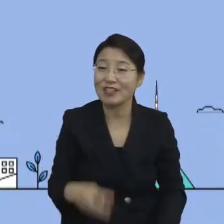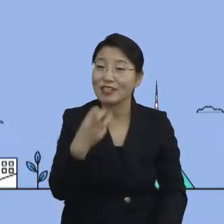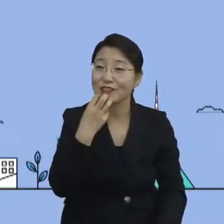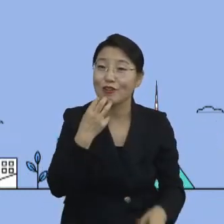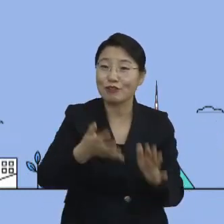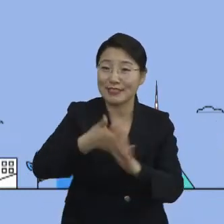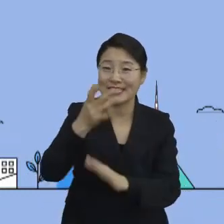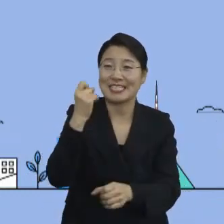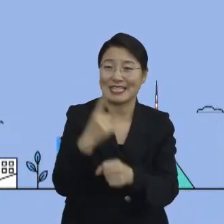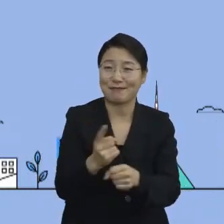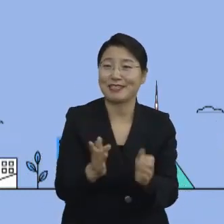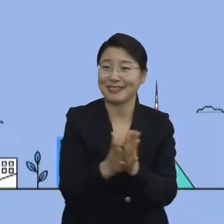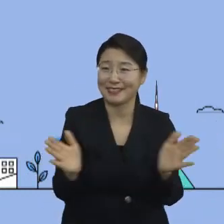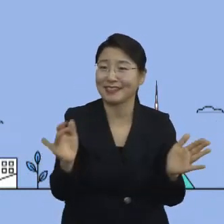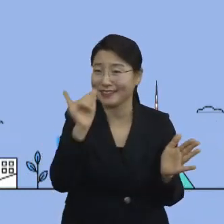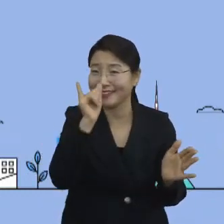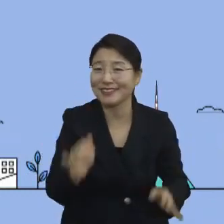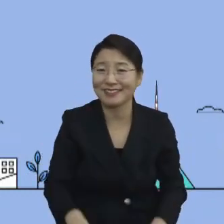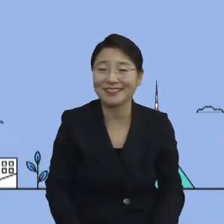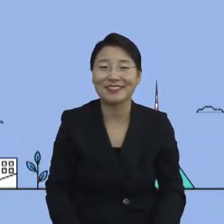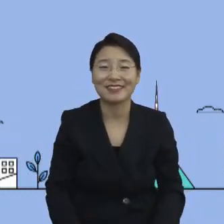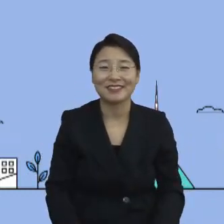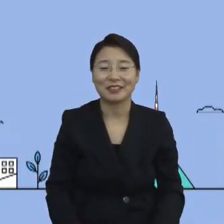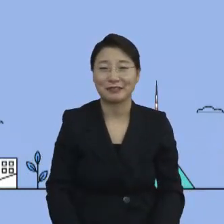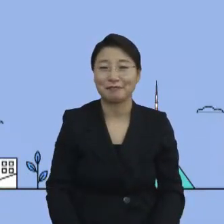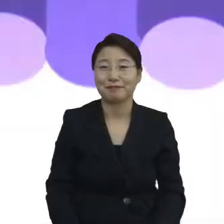서울시가 이미 시작했다는 거. 그래서